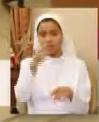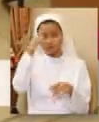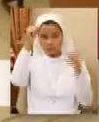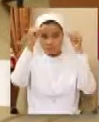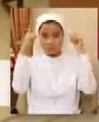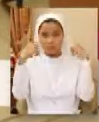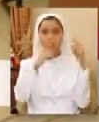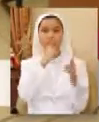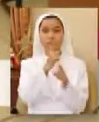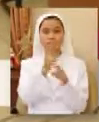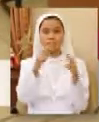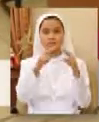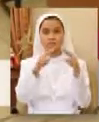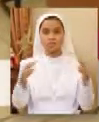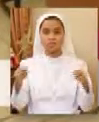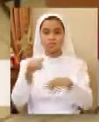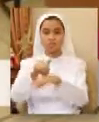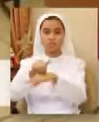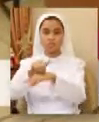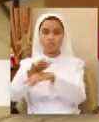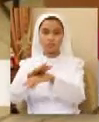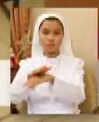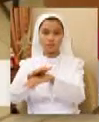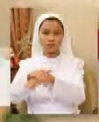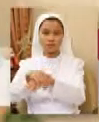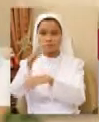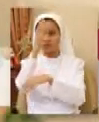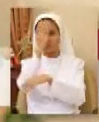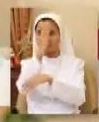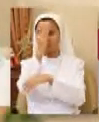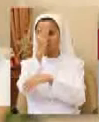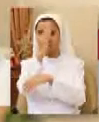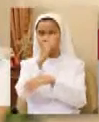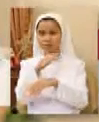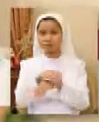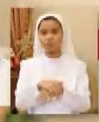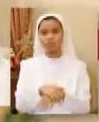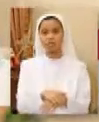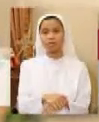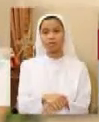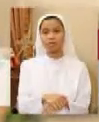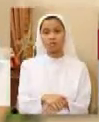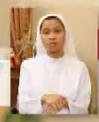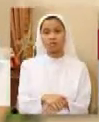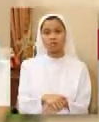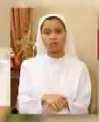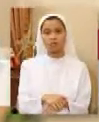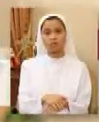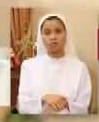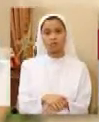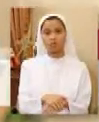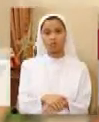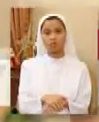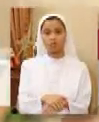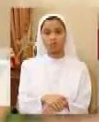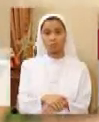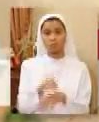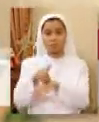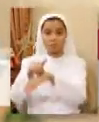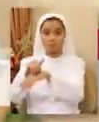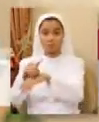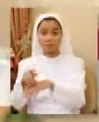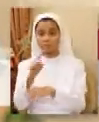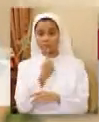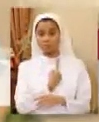ang aspirancy po talaga namin sa Cebu, para hindi man siya mabigla sa ibang culture. Kasi pag, halimbawa, mag-isa lang siyang Bicolano, ipadala sa